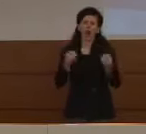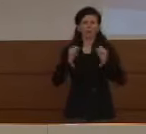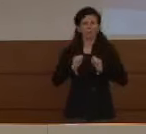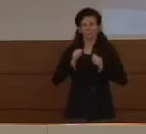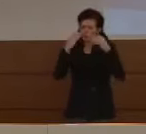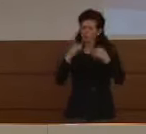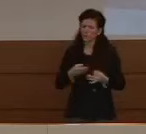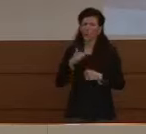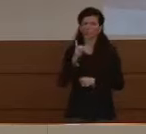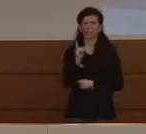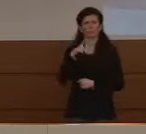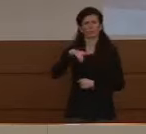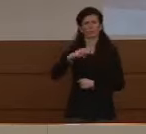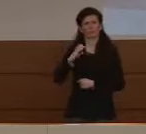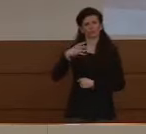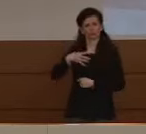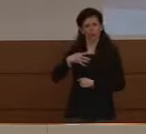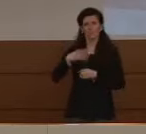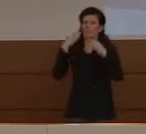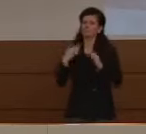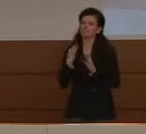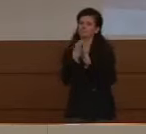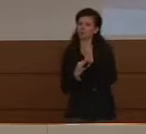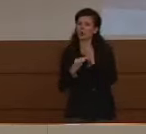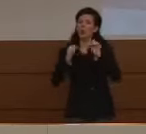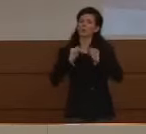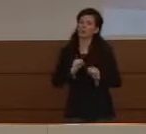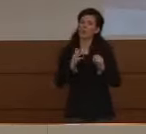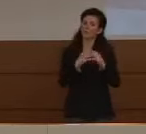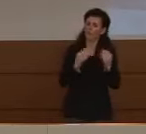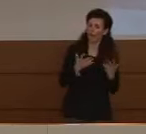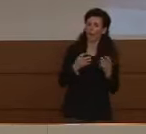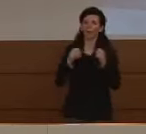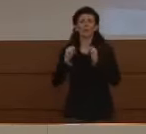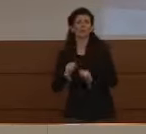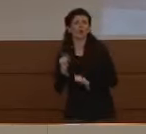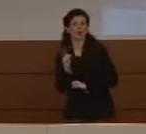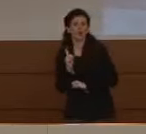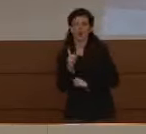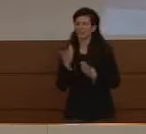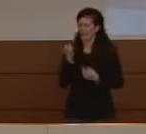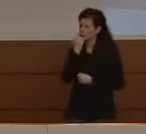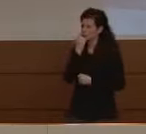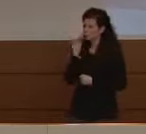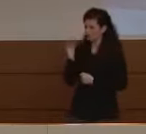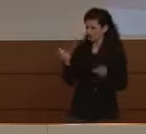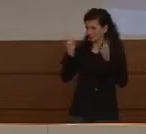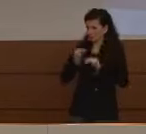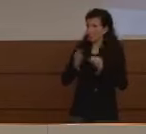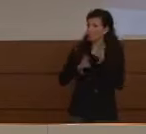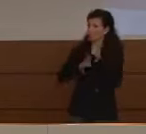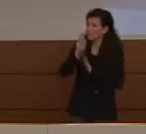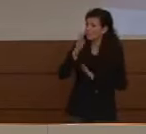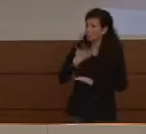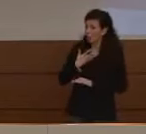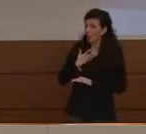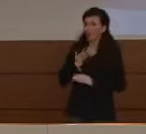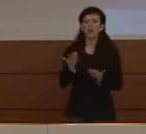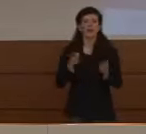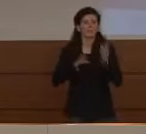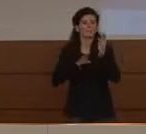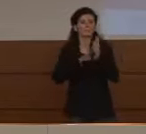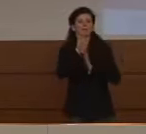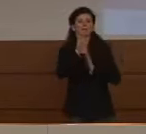che stabilirà ciò che si può fare e ciò che non si può fare ma guardi siamo al picco o no